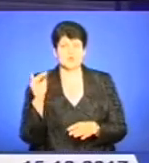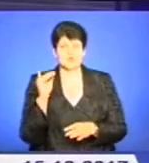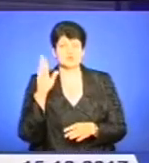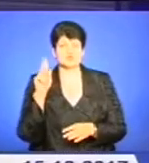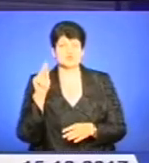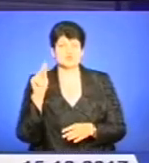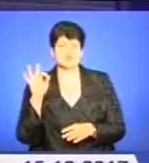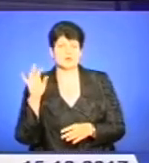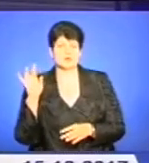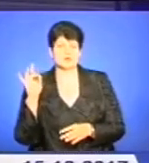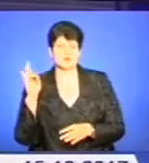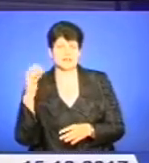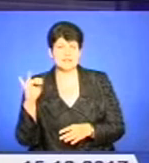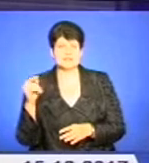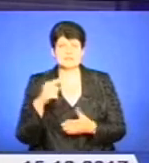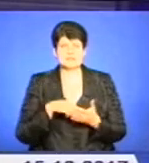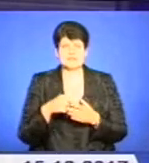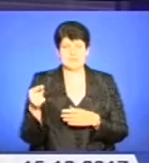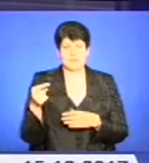Чорний з міста Теребовля, йдеться на сайті